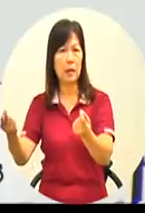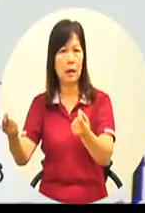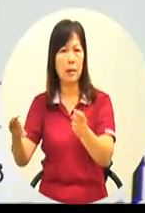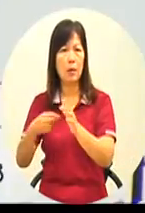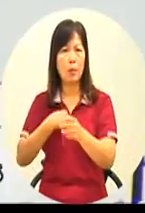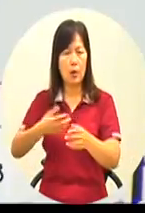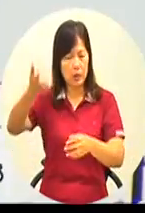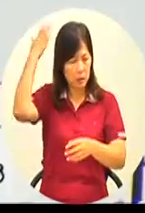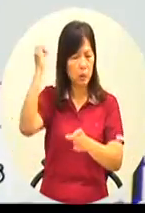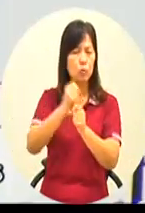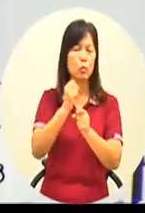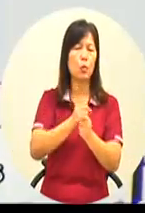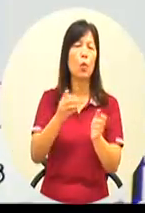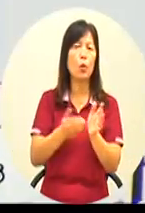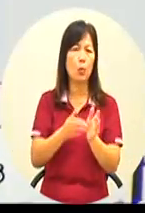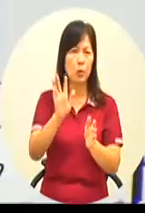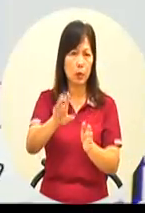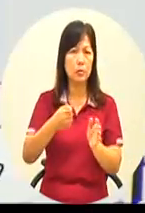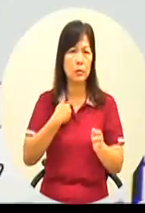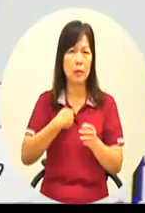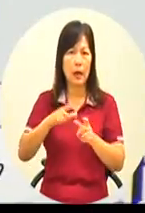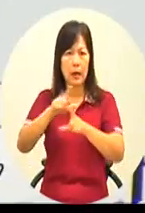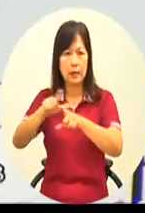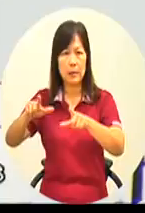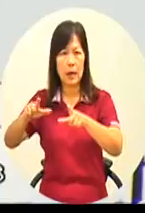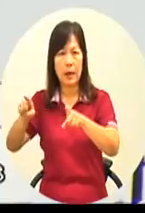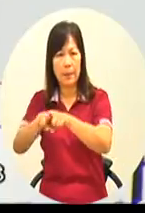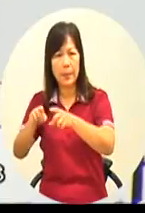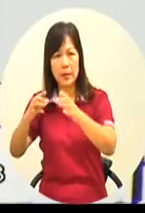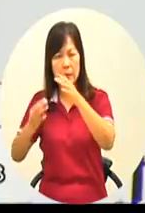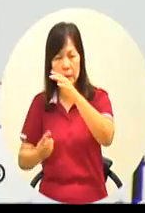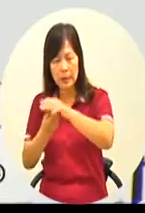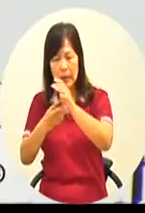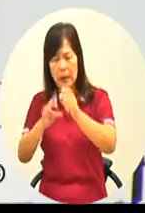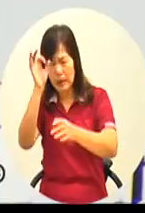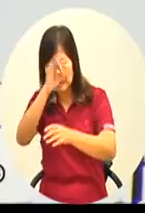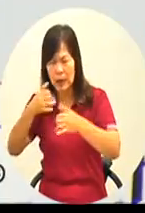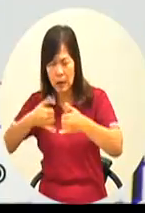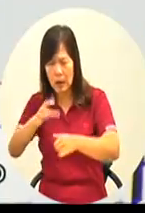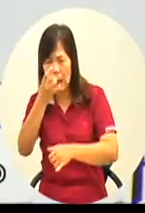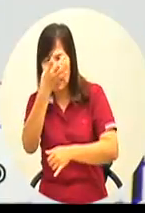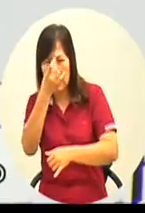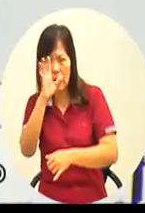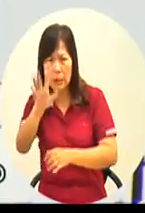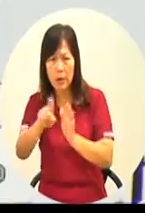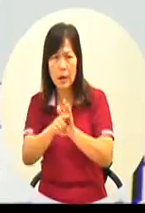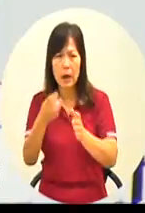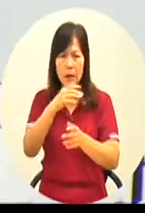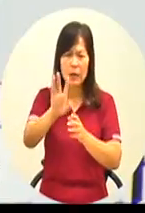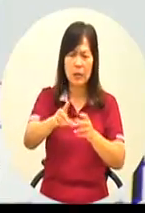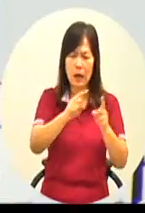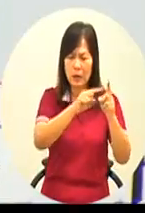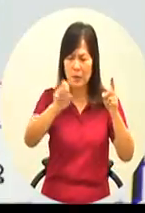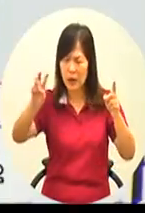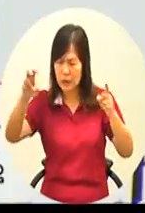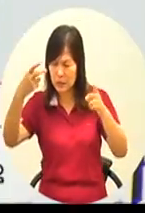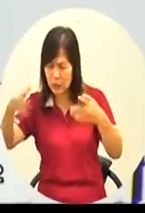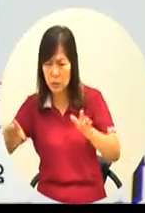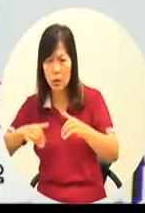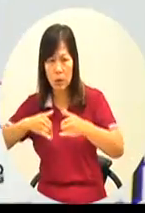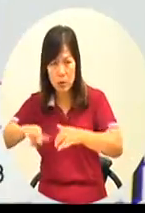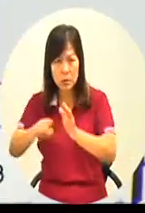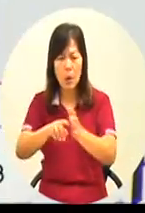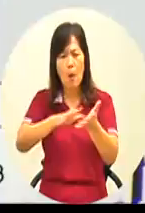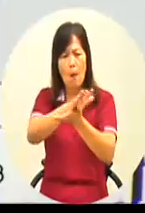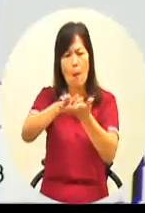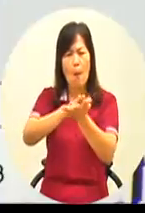局主任，我知道大平顶的路，黑哥要求拍吹。好，大平顶让平顶一街到二十几街，也是完全杂乱